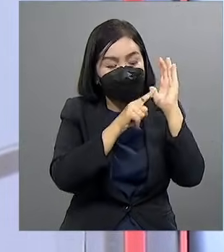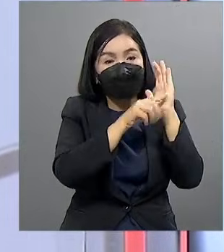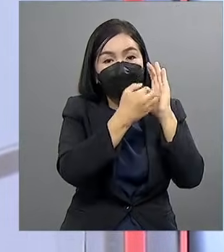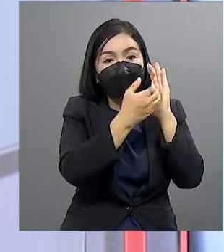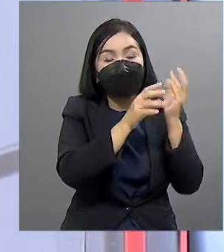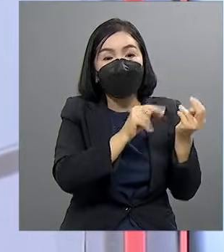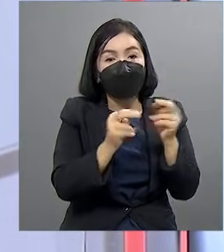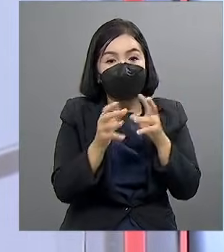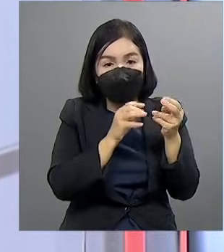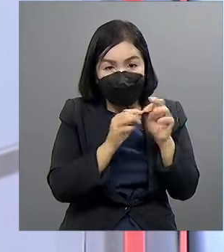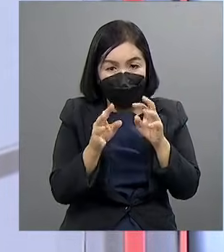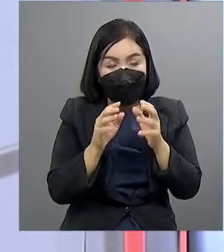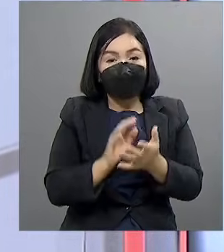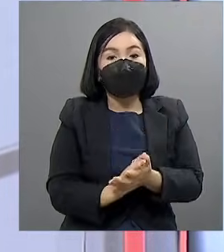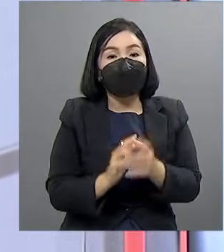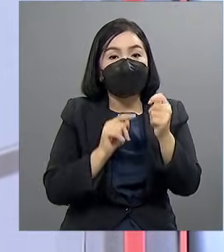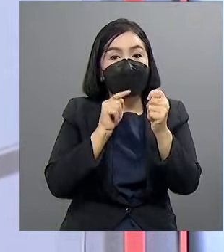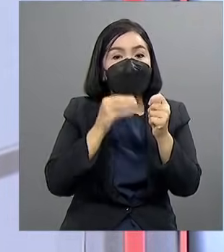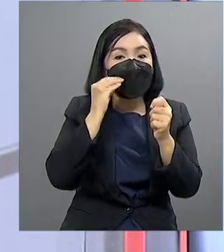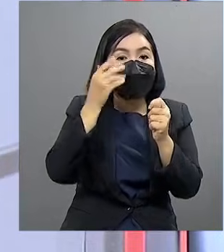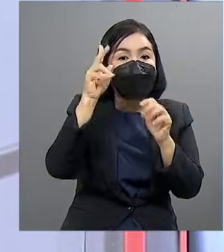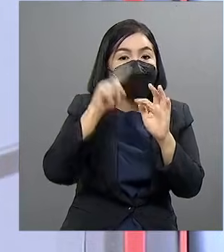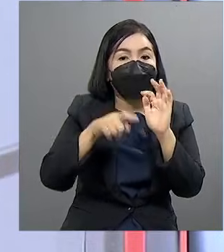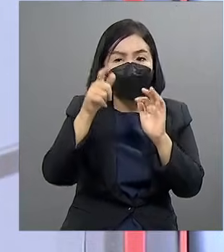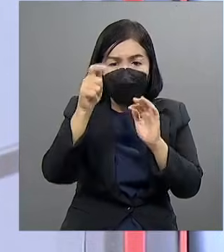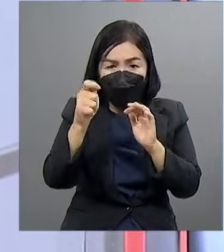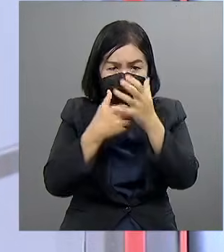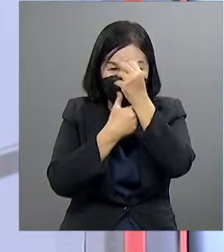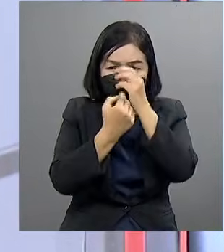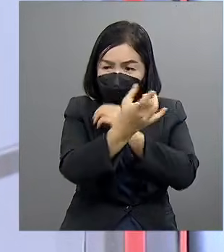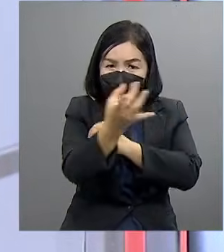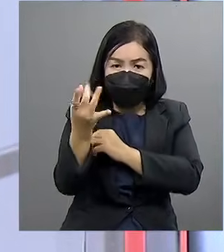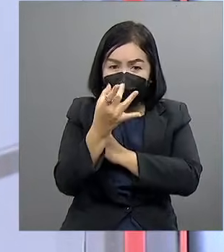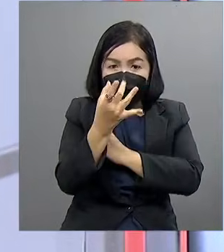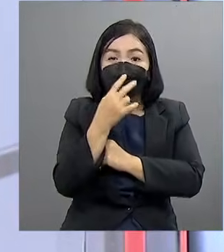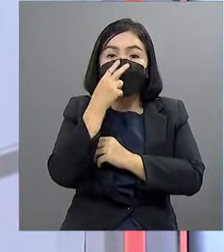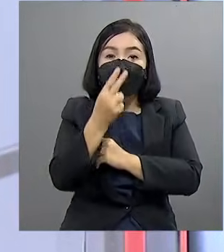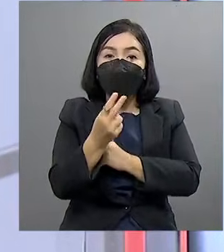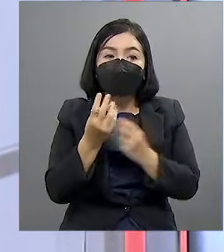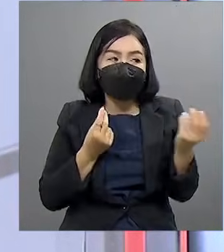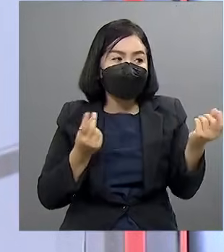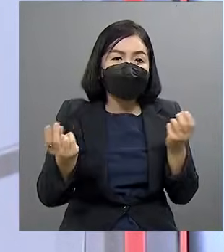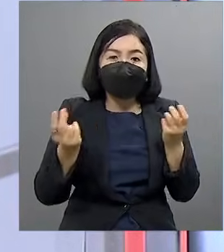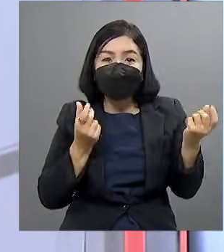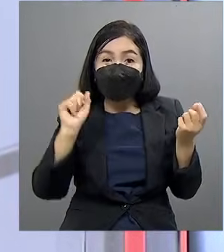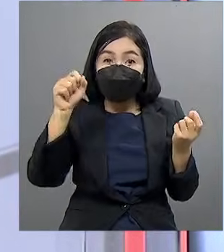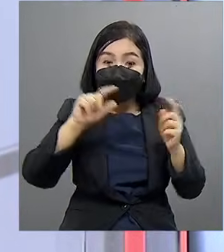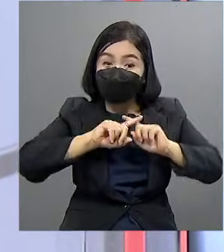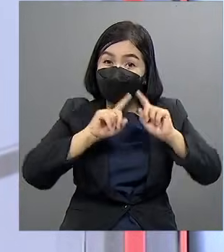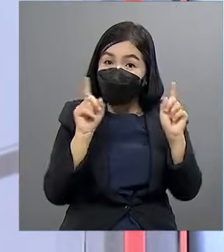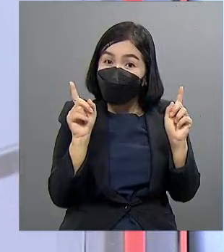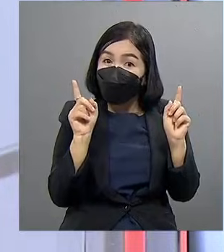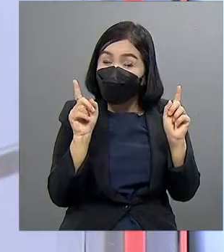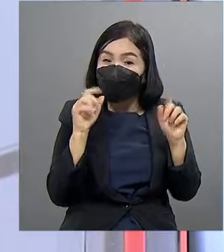เภอโพนสวรรค์ครับที่นั่นเนี่ยเค้ามีกิจกรรมน่าสนใจปกติจะเห็นเต้นอะไรใช่มั้ยฮะแต่ที่นี่ครับเค้าสารกระติบข้าว